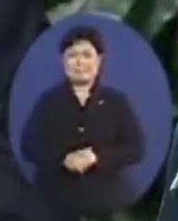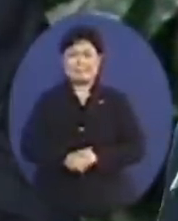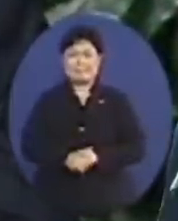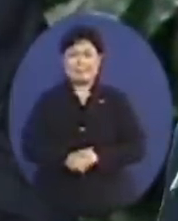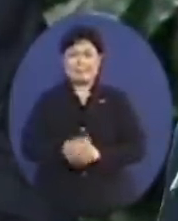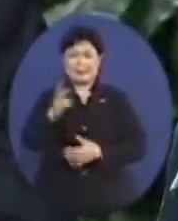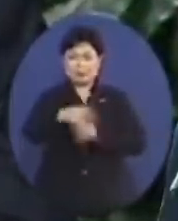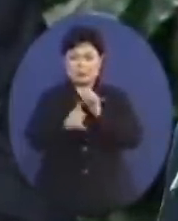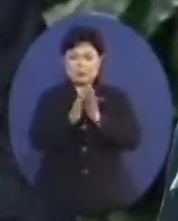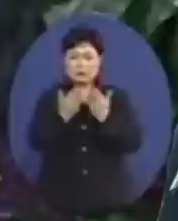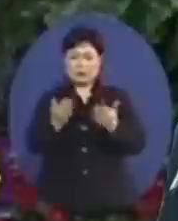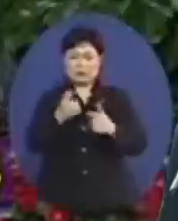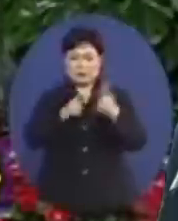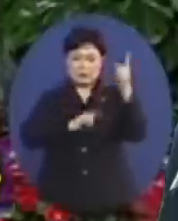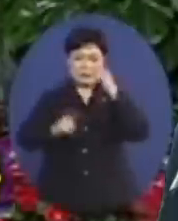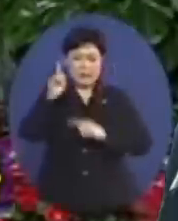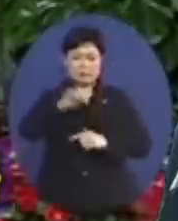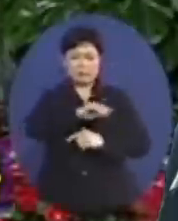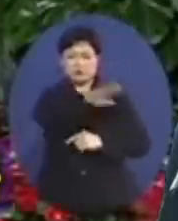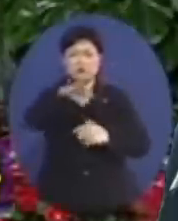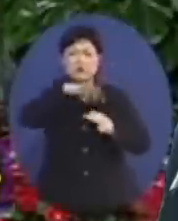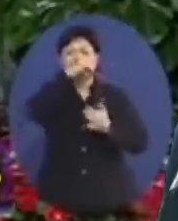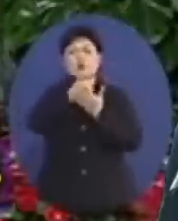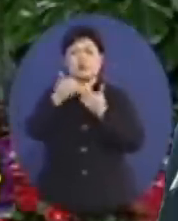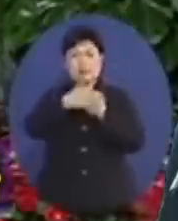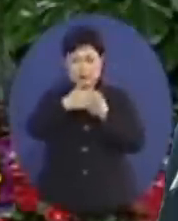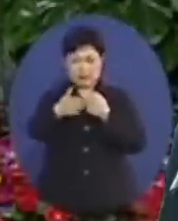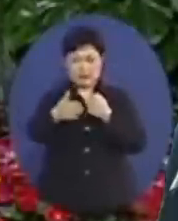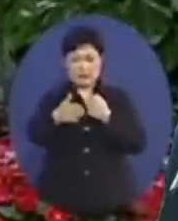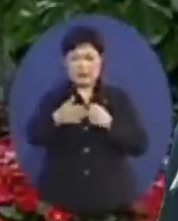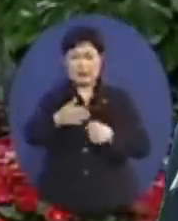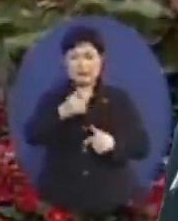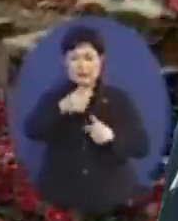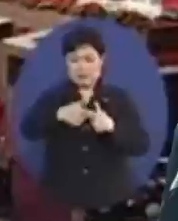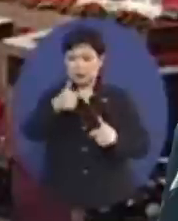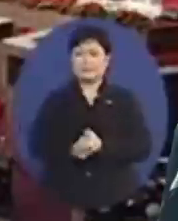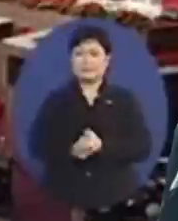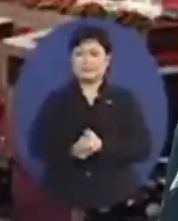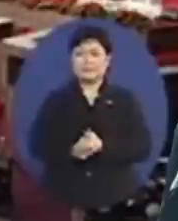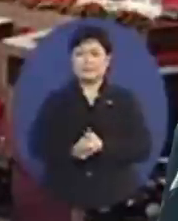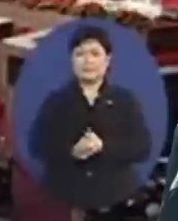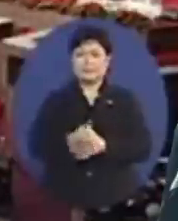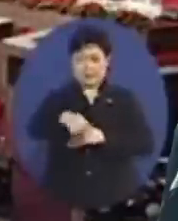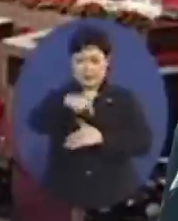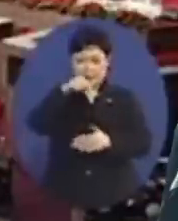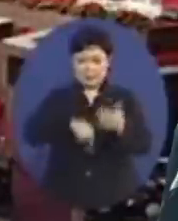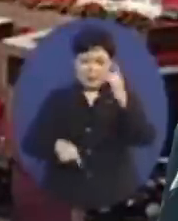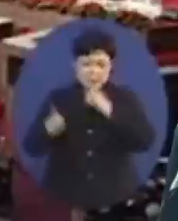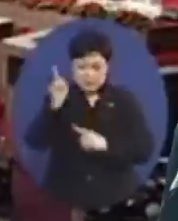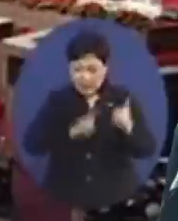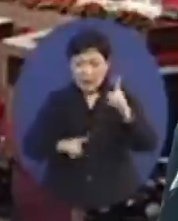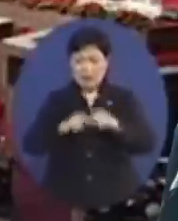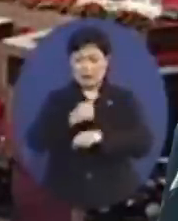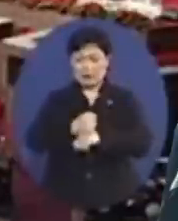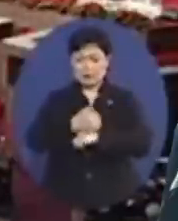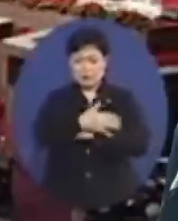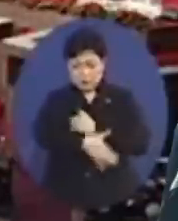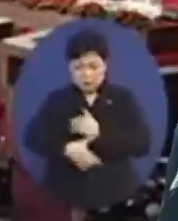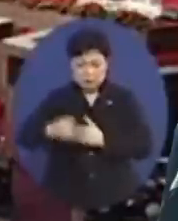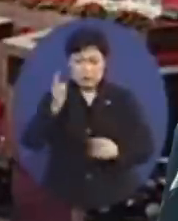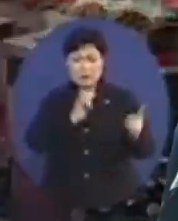또 성경은 그가 상하면 우리의 죄악을 인함이라. 예수님은 마음이 상하고 육체가